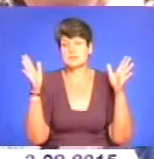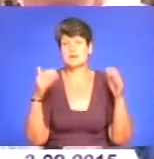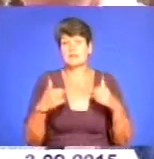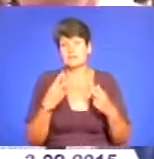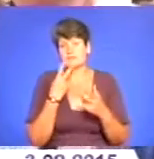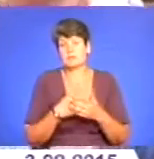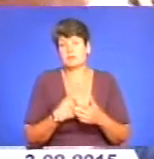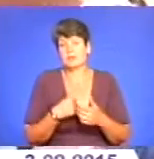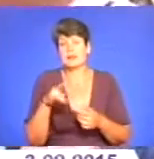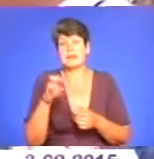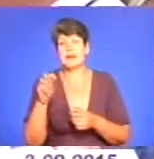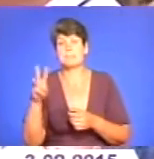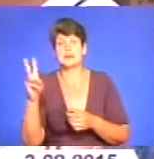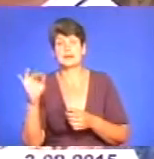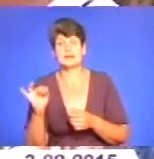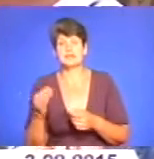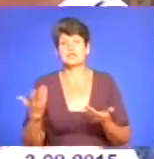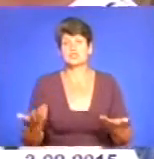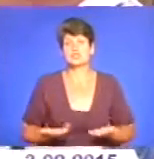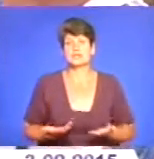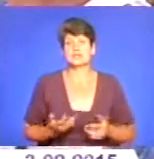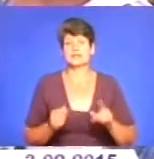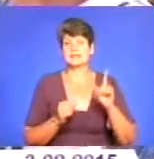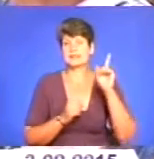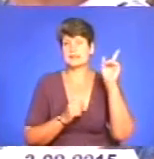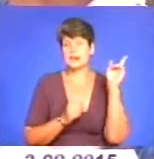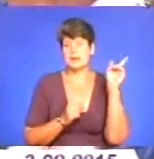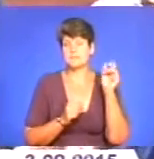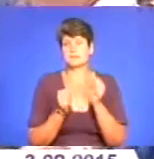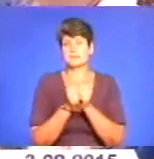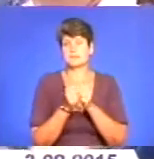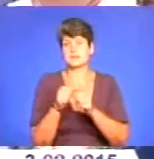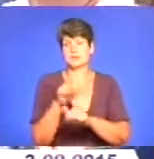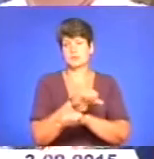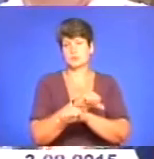лемки, українці, які проживали там, на прикордонні,